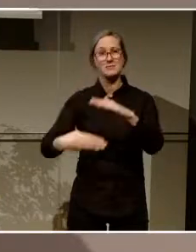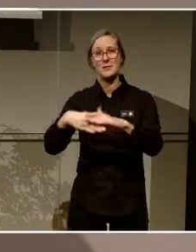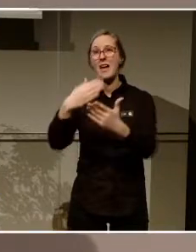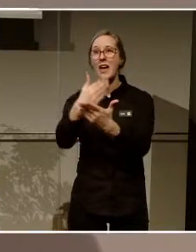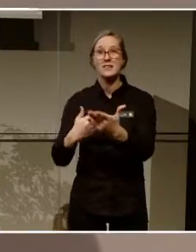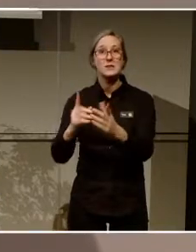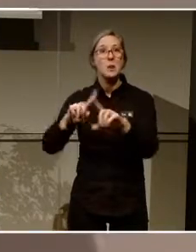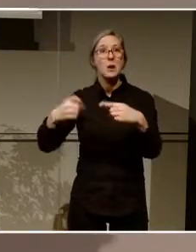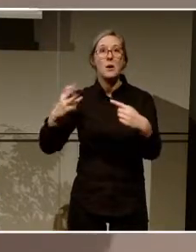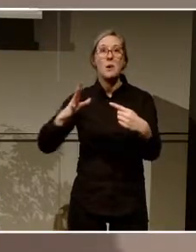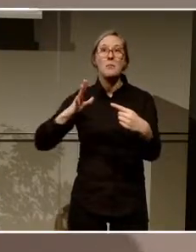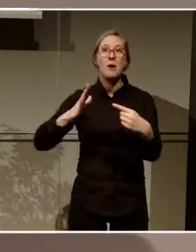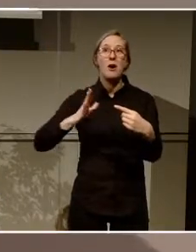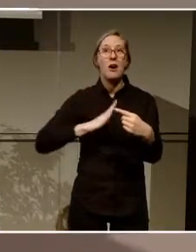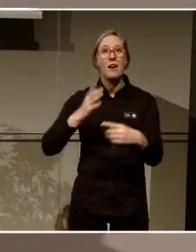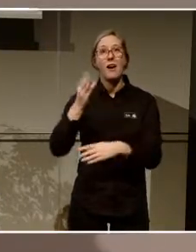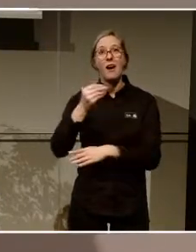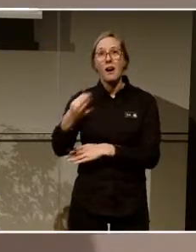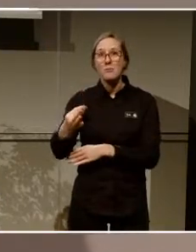en app för att göra någonting.